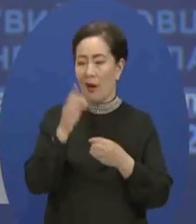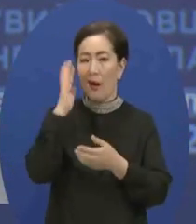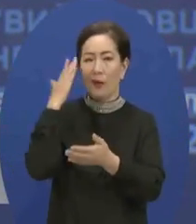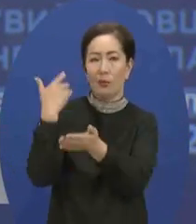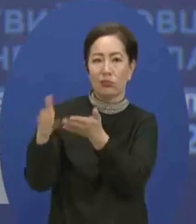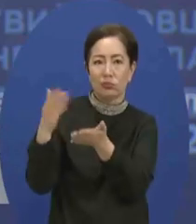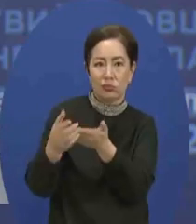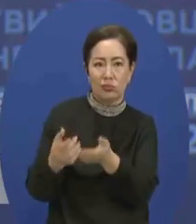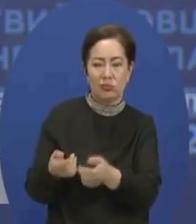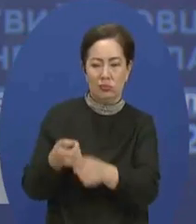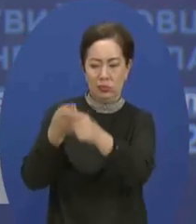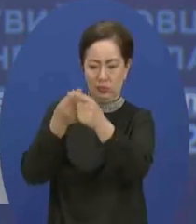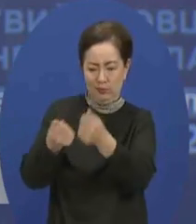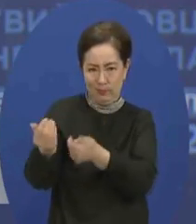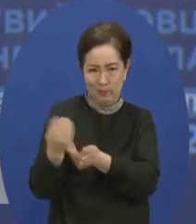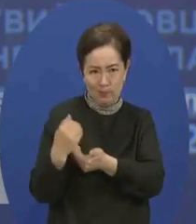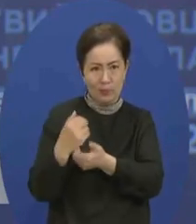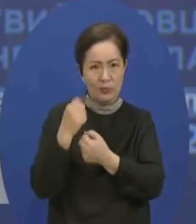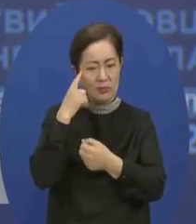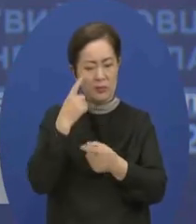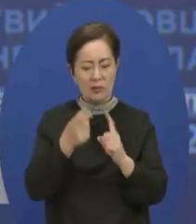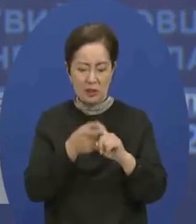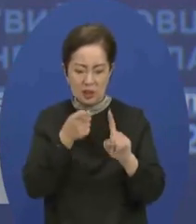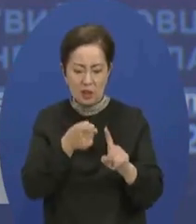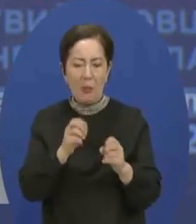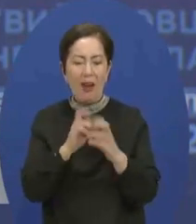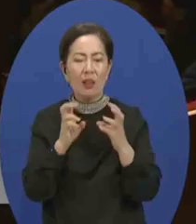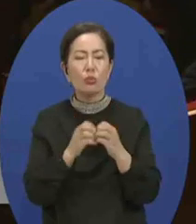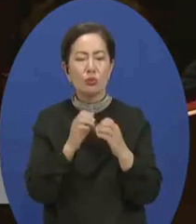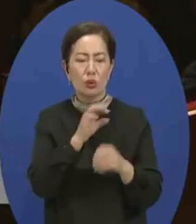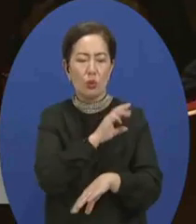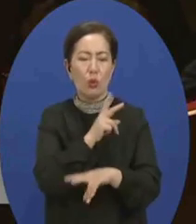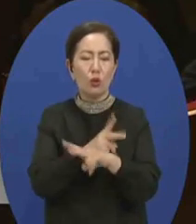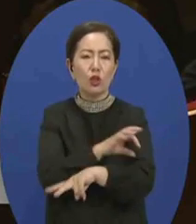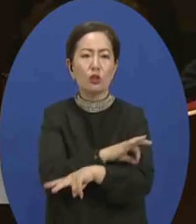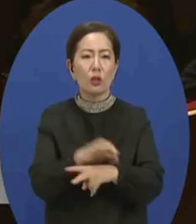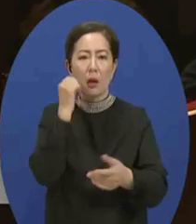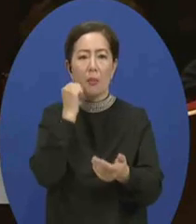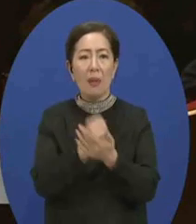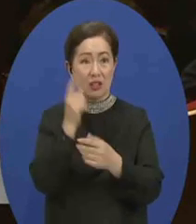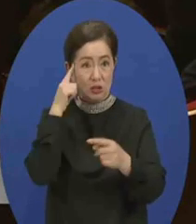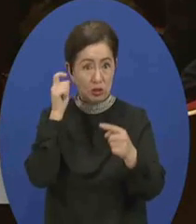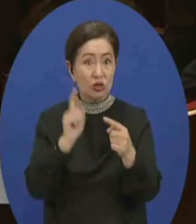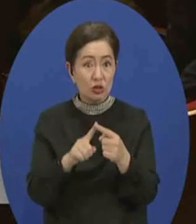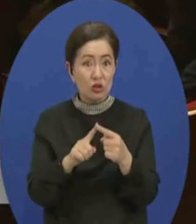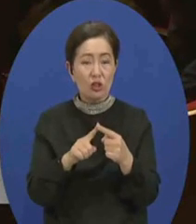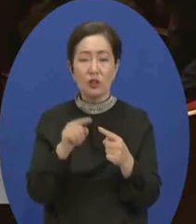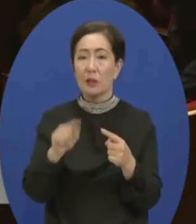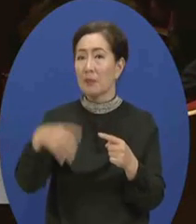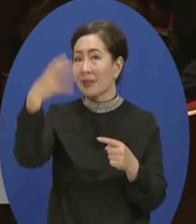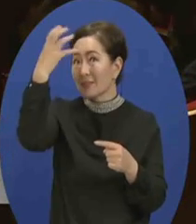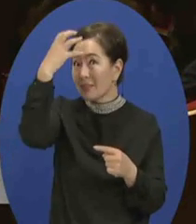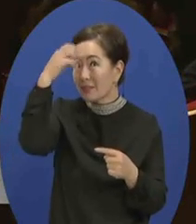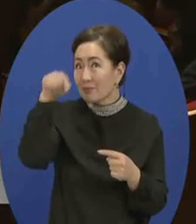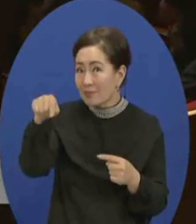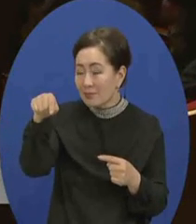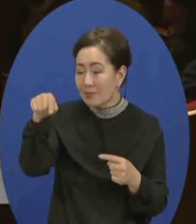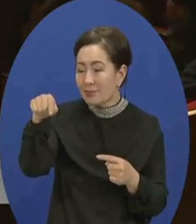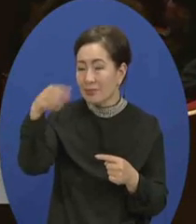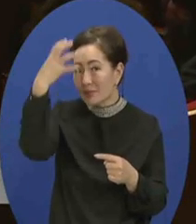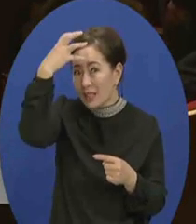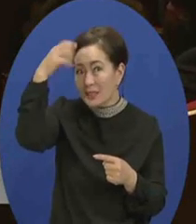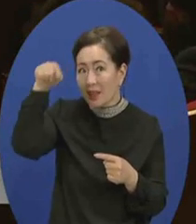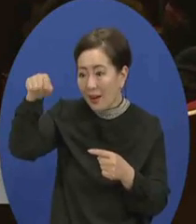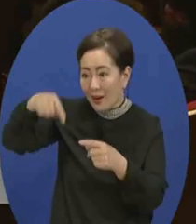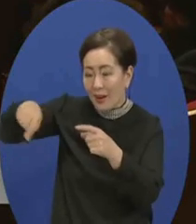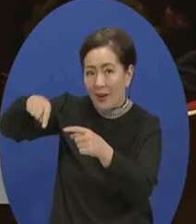бүтээгчдэд дэмжих энэ чиглэлтэй энэ хуулийн төслүүд бас батлагдахаар зорж байна. Засгийн газрын хувьд цаашид эдийн засгийн шин